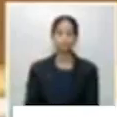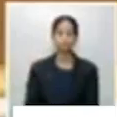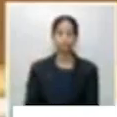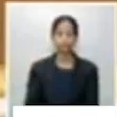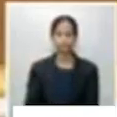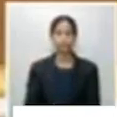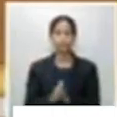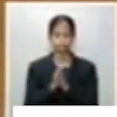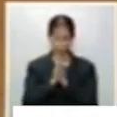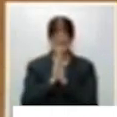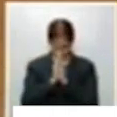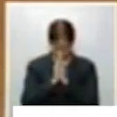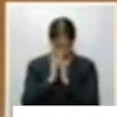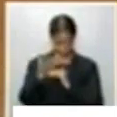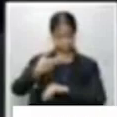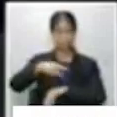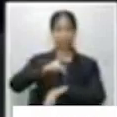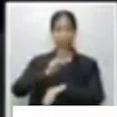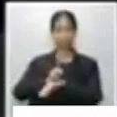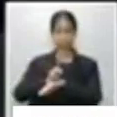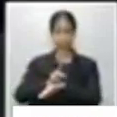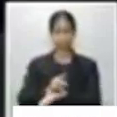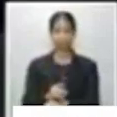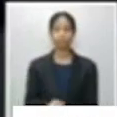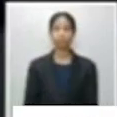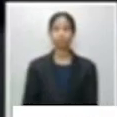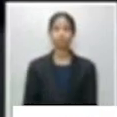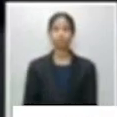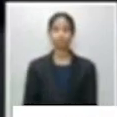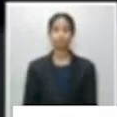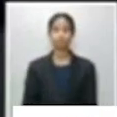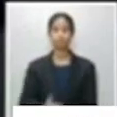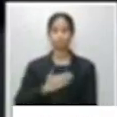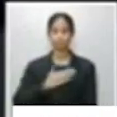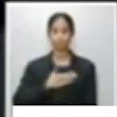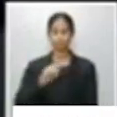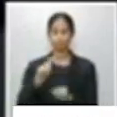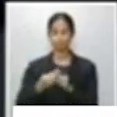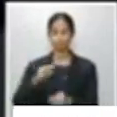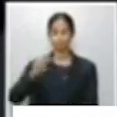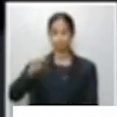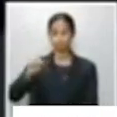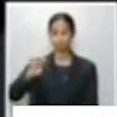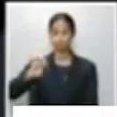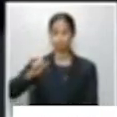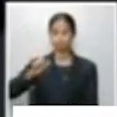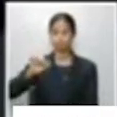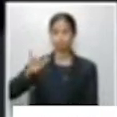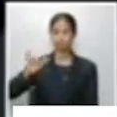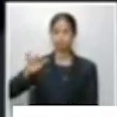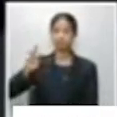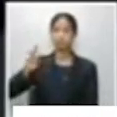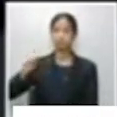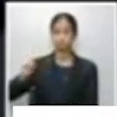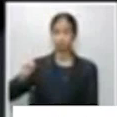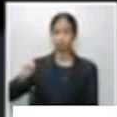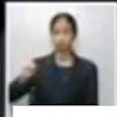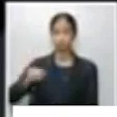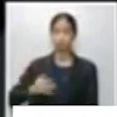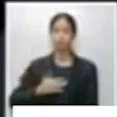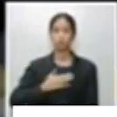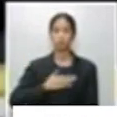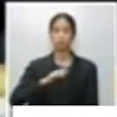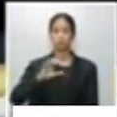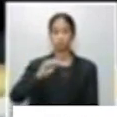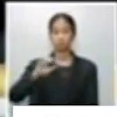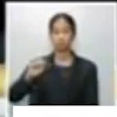กราบเรียนท่านประธานสภาผู้แทนราษฎรที่เคารพกับผมนิยมเวชกามาสมาชิกสภาผู้แทนราษฎร